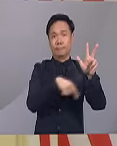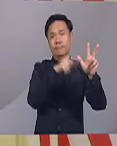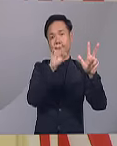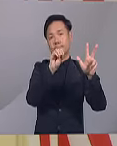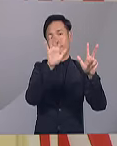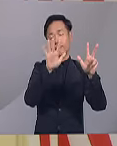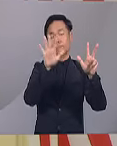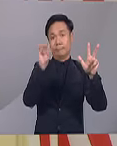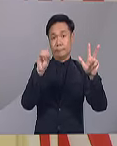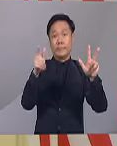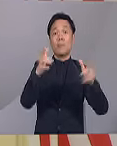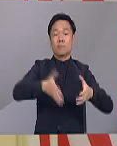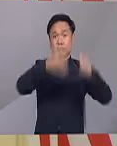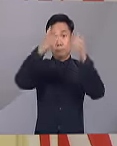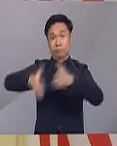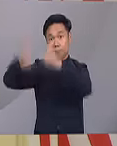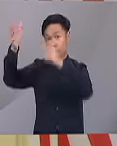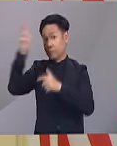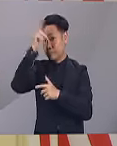3,850 bangunan kerajaan,